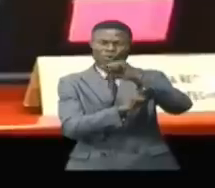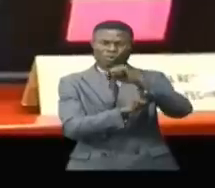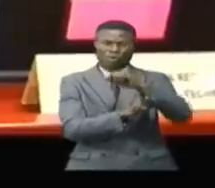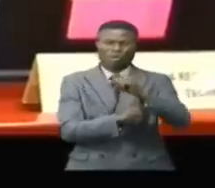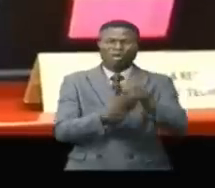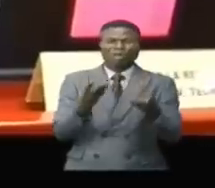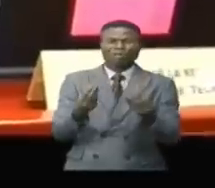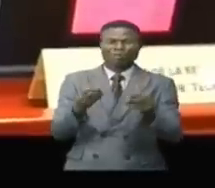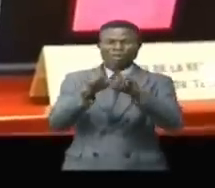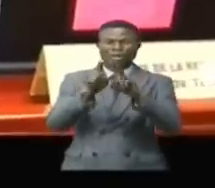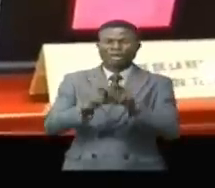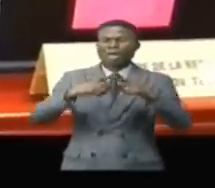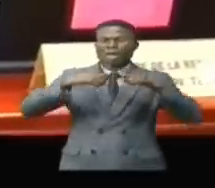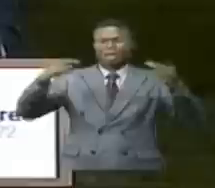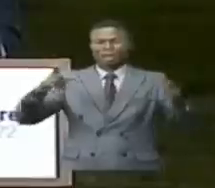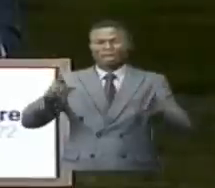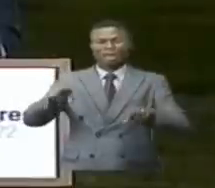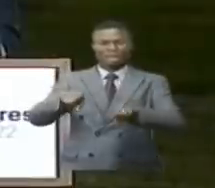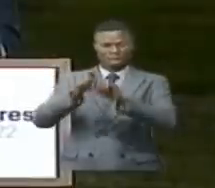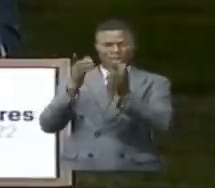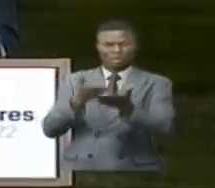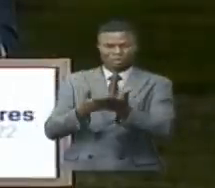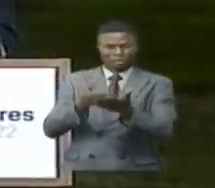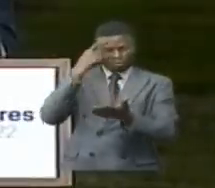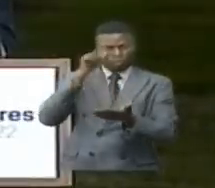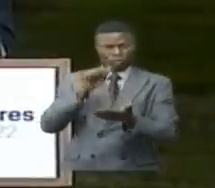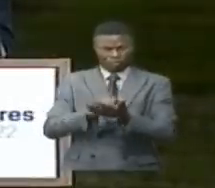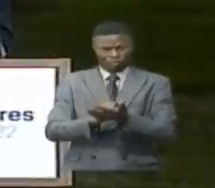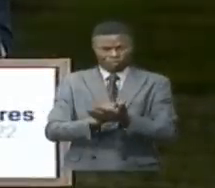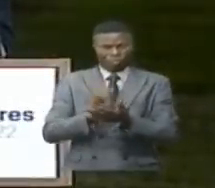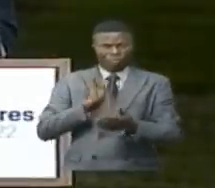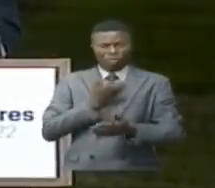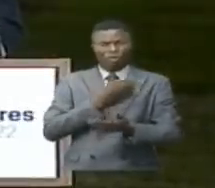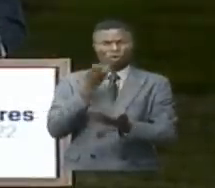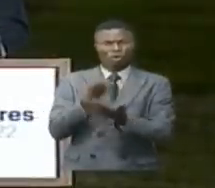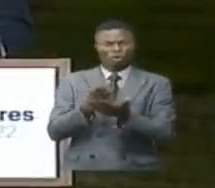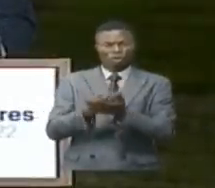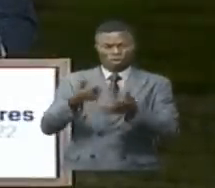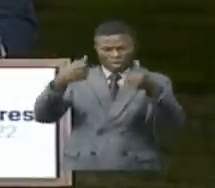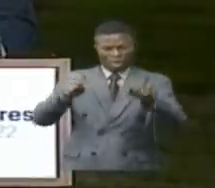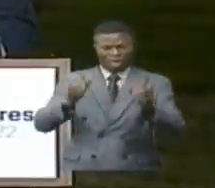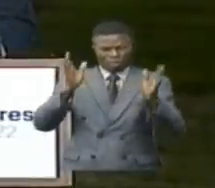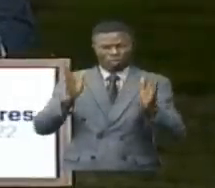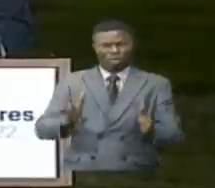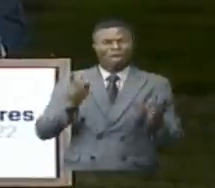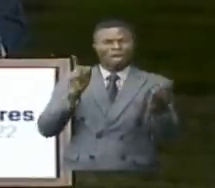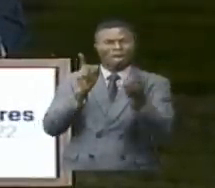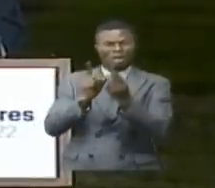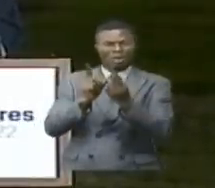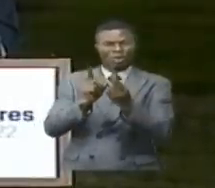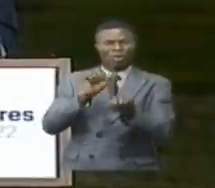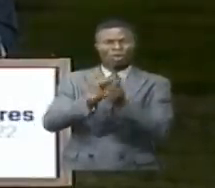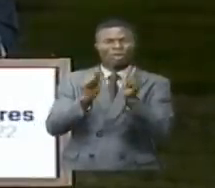facilité élargie de crédit. Toutefois, notre économie reste exposée aux facteurs de risques externes tels